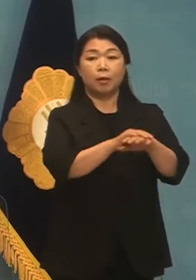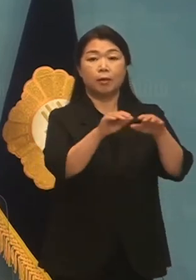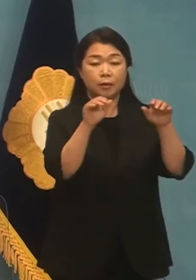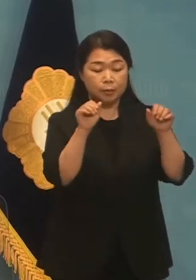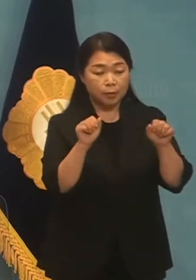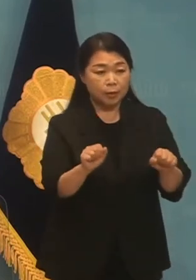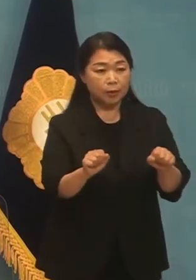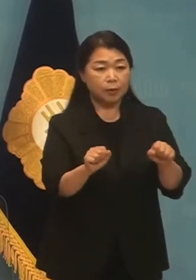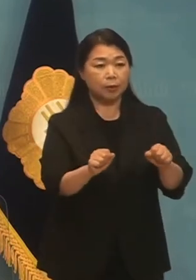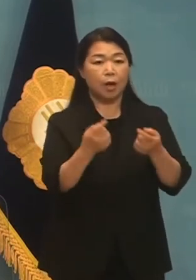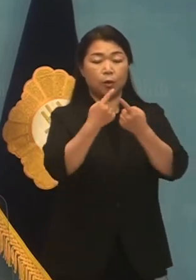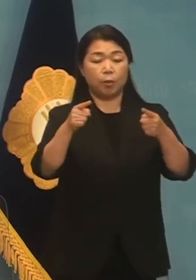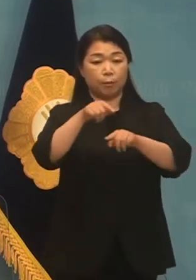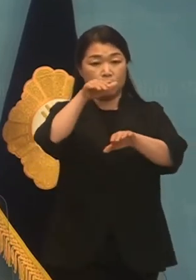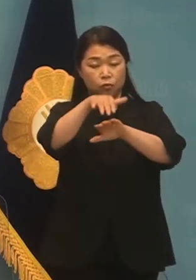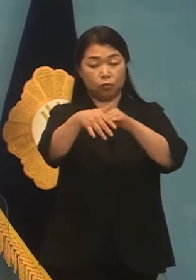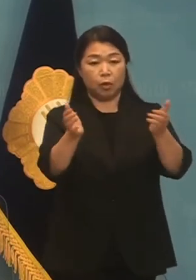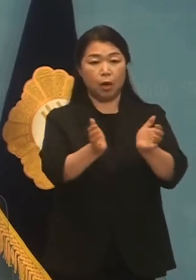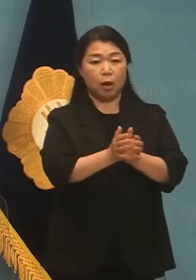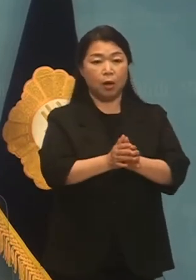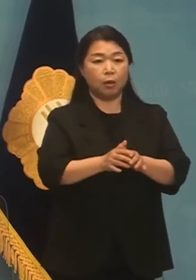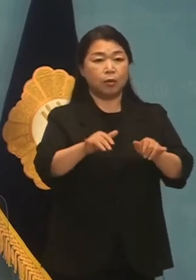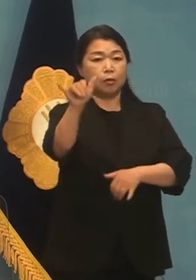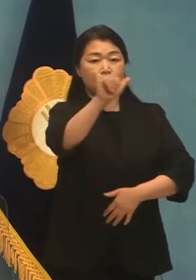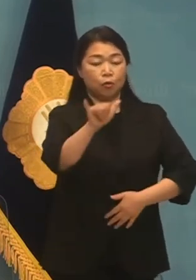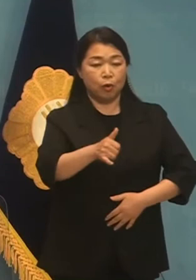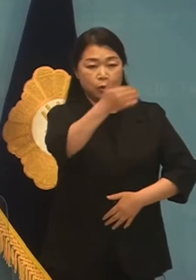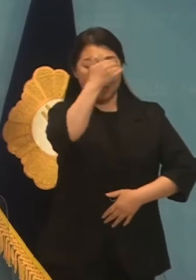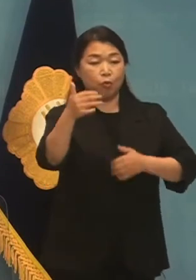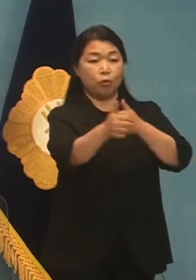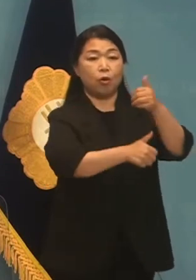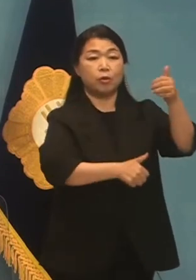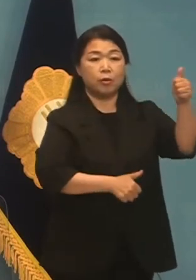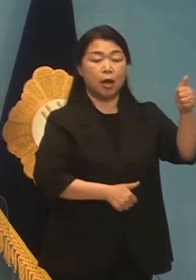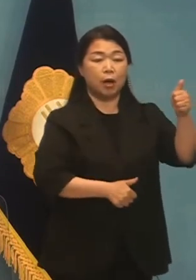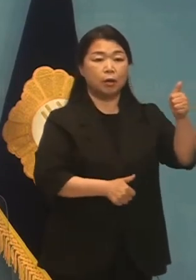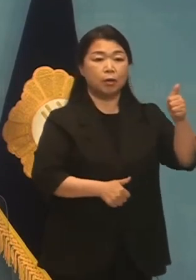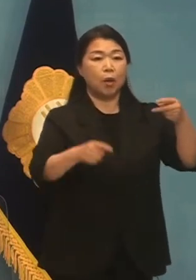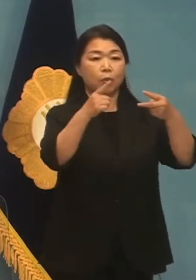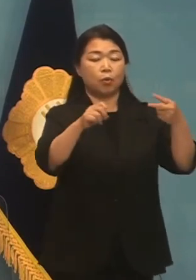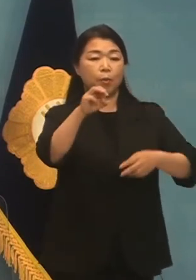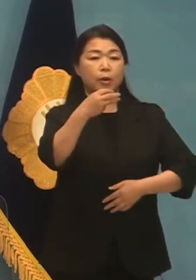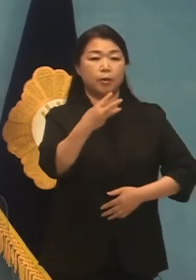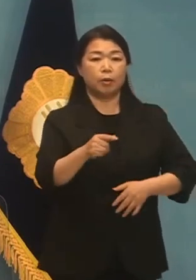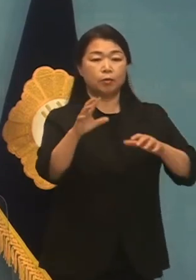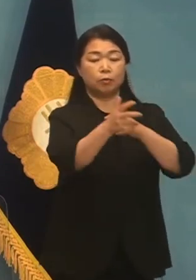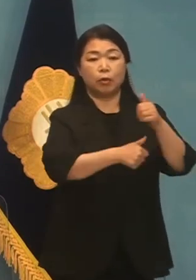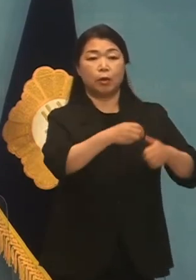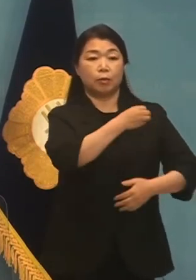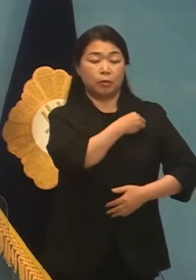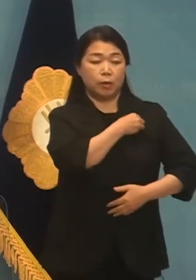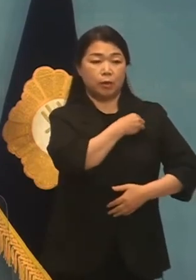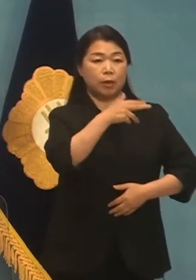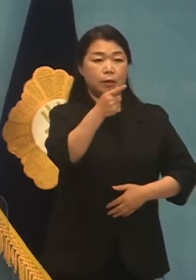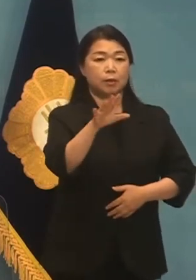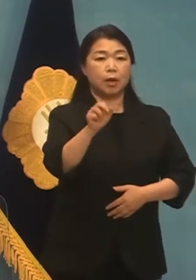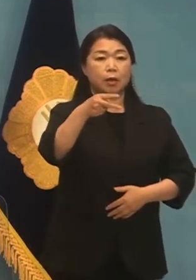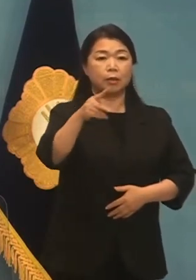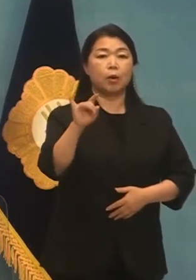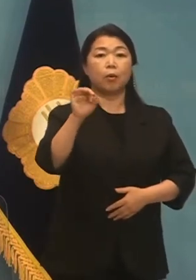안녕하십니까. 더불어민주당 전국 청년위원장입니다. 서울 동대문을 국회의원 장경태입니다.